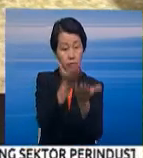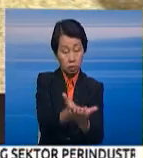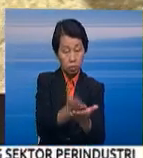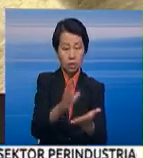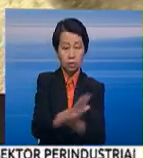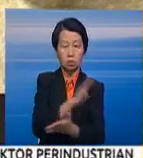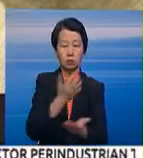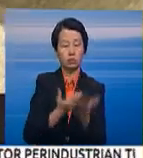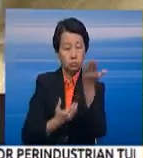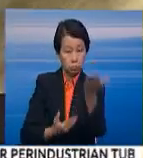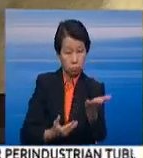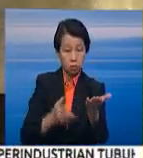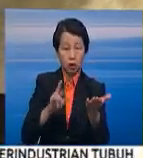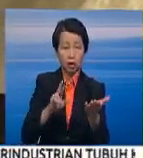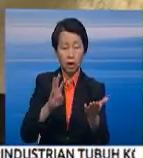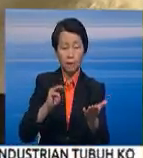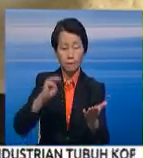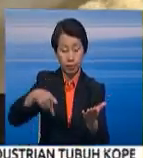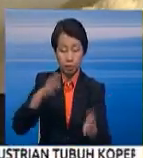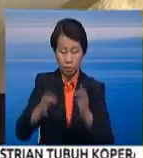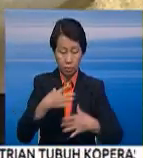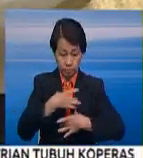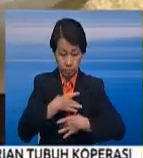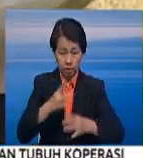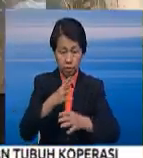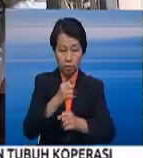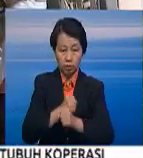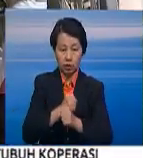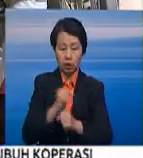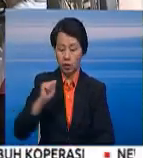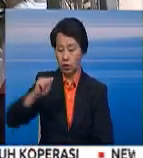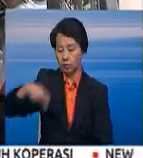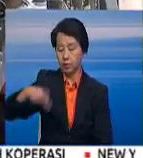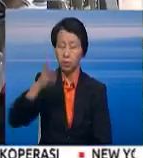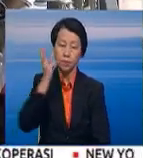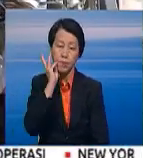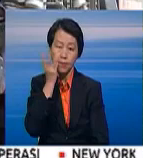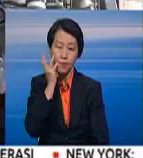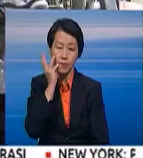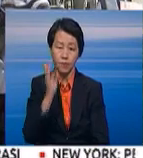kertas cadangan atau RNP jika berminat mendapatkan AP beras.